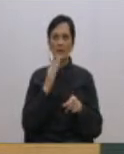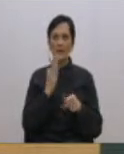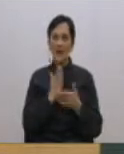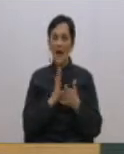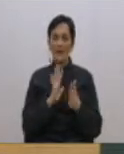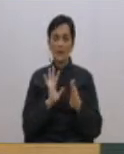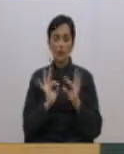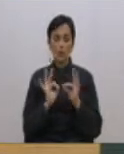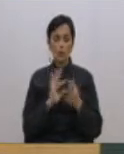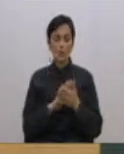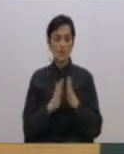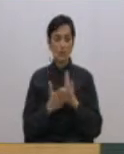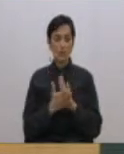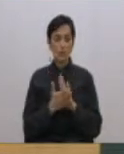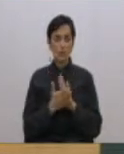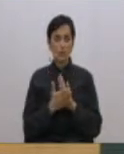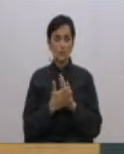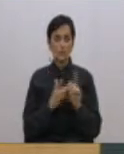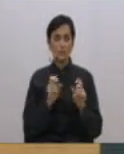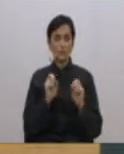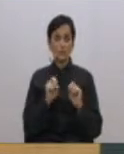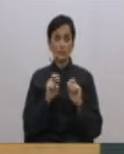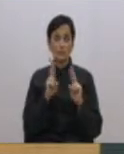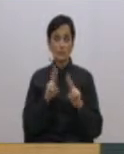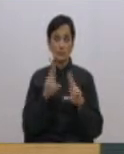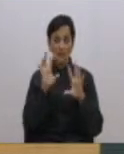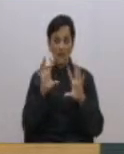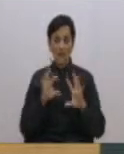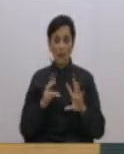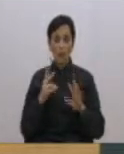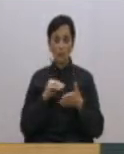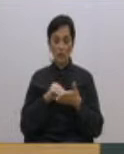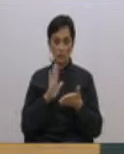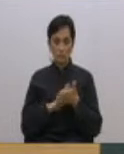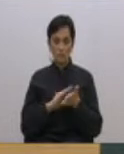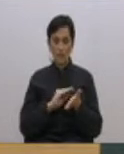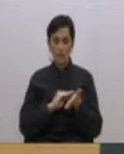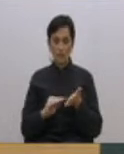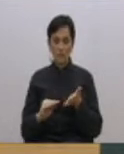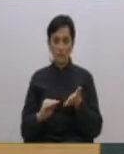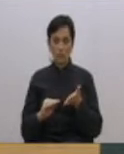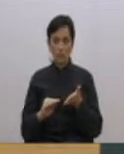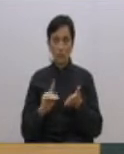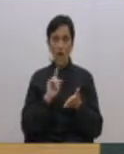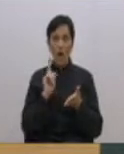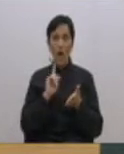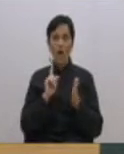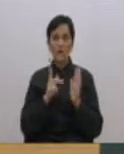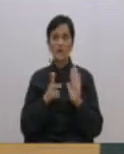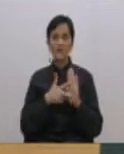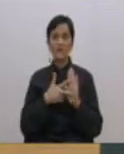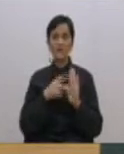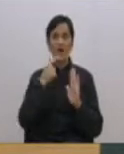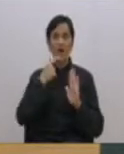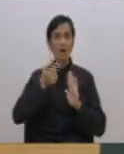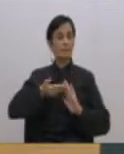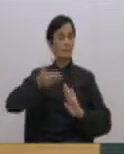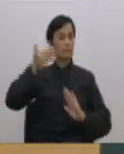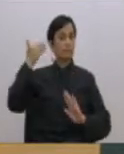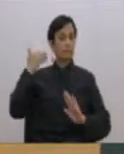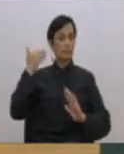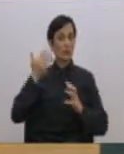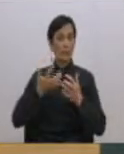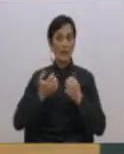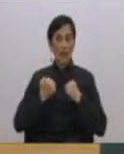normalul situație, is Radkonda specialul am canon și unda i-o sa sa huri, da, araru atlis sinadel mirebul,